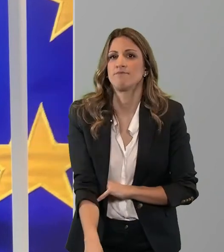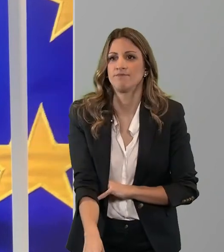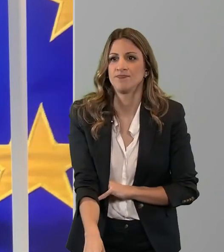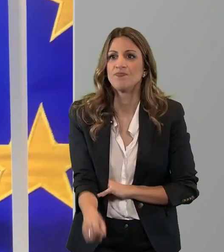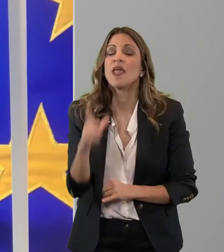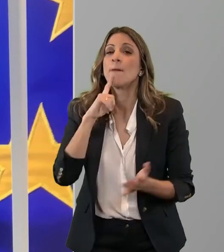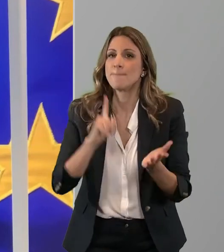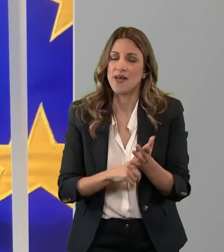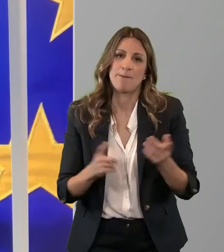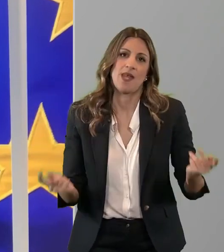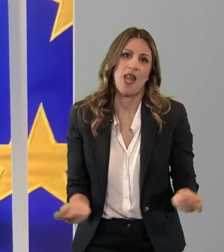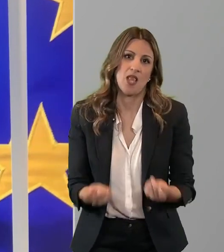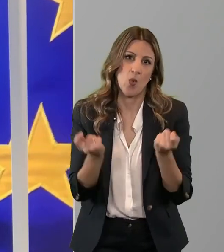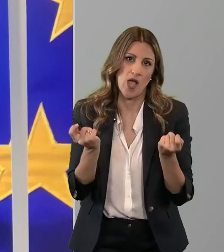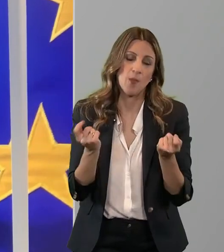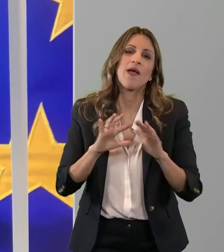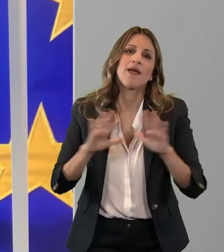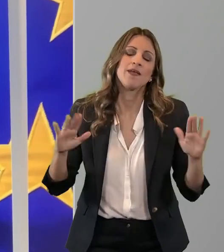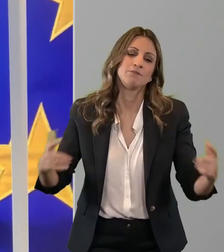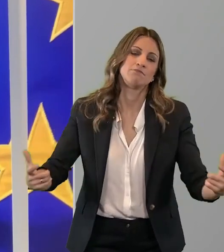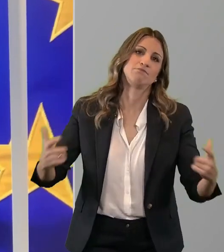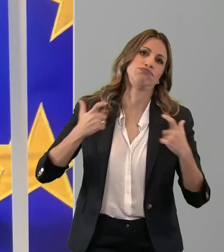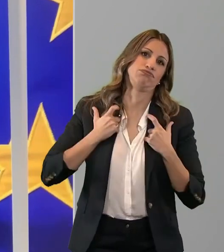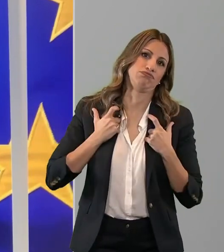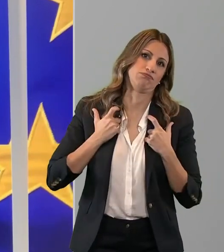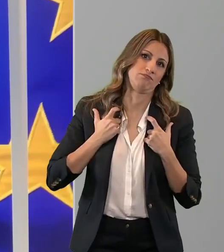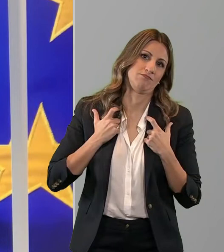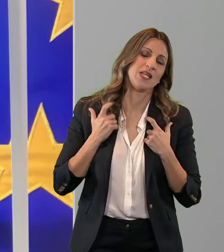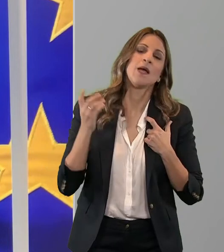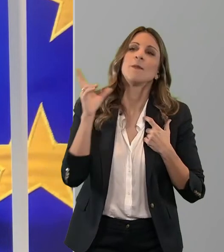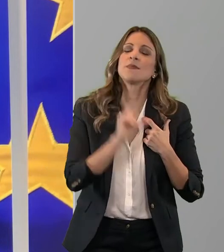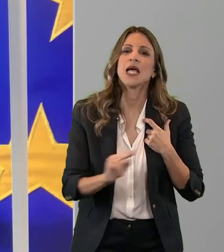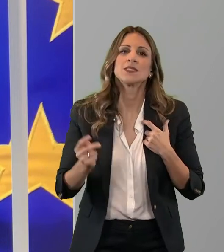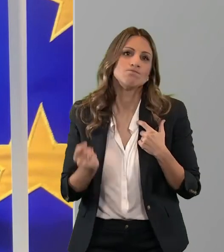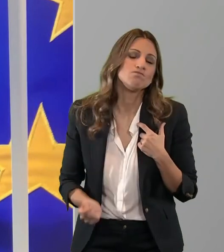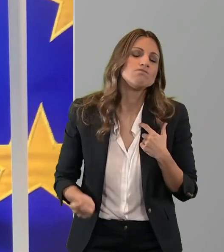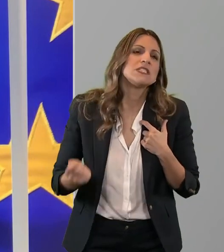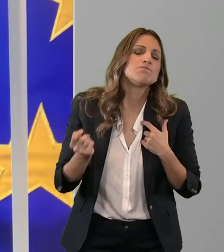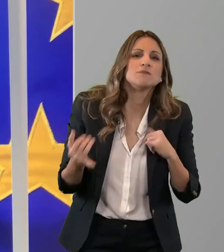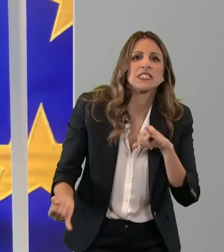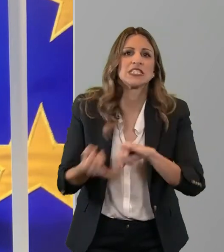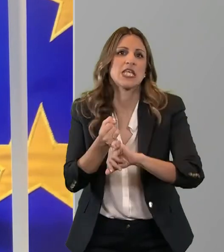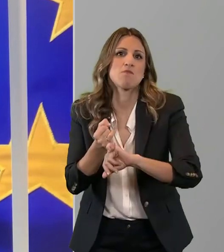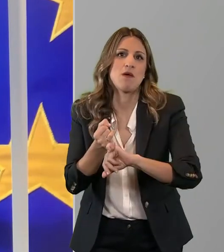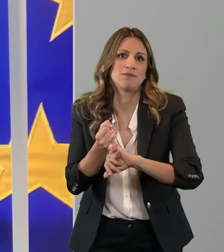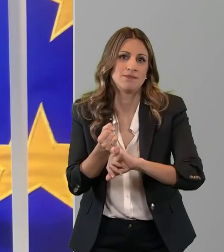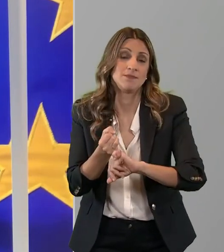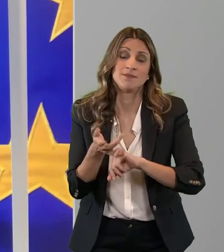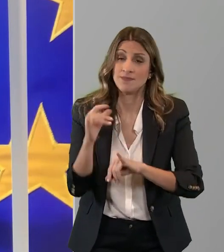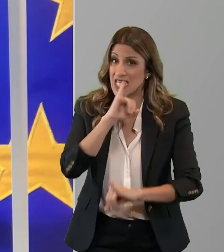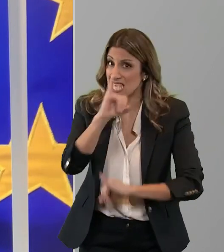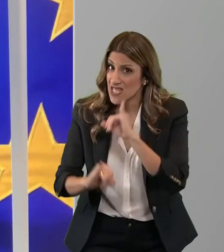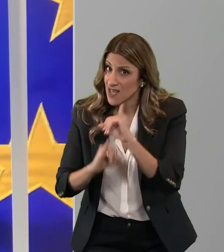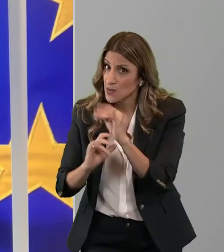or break issue. Είναι δηλαδή μια επιλογή καταλυτική σημασίας